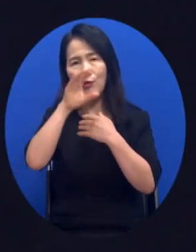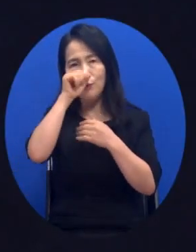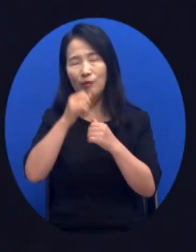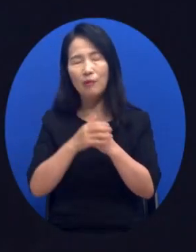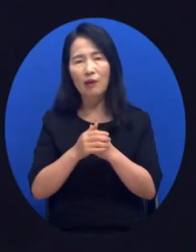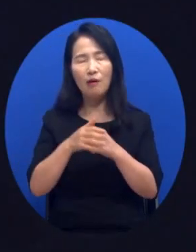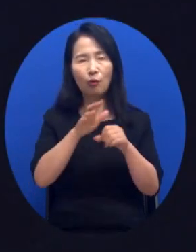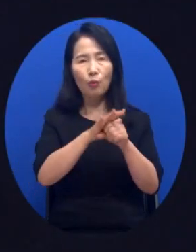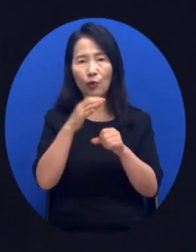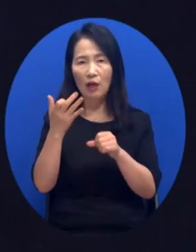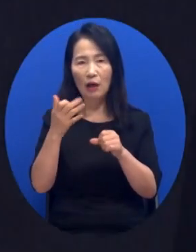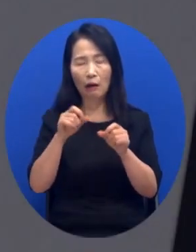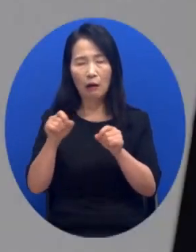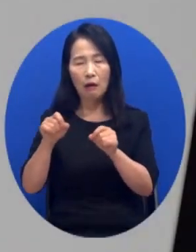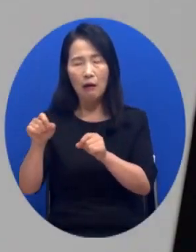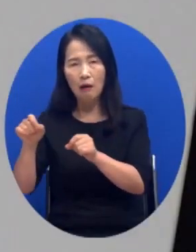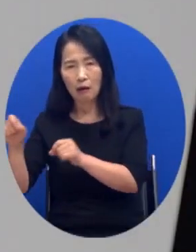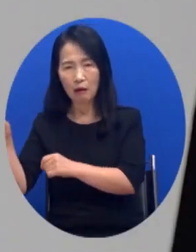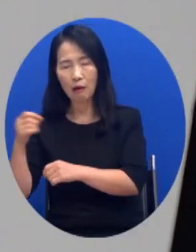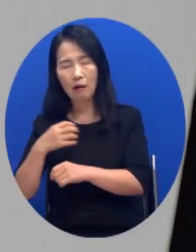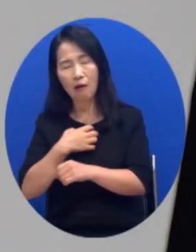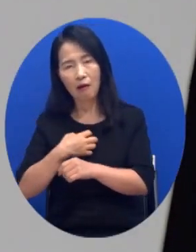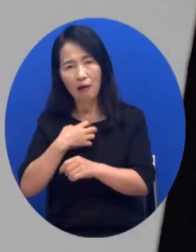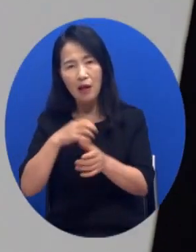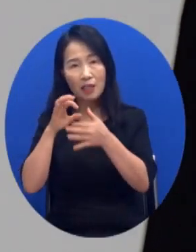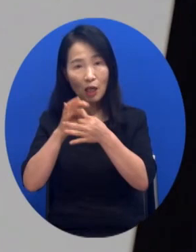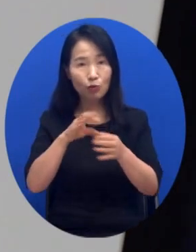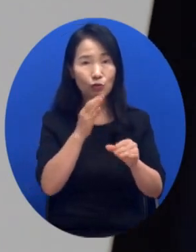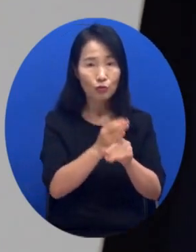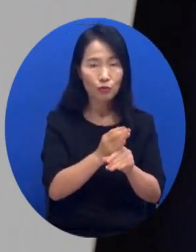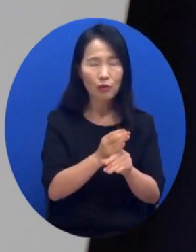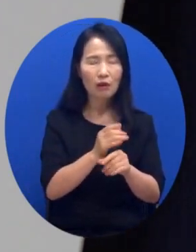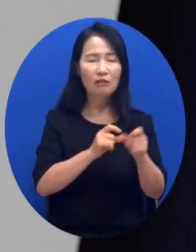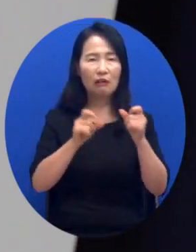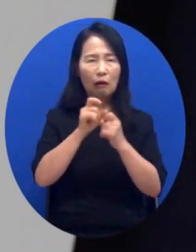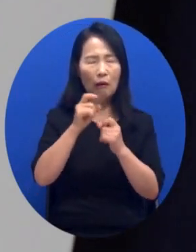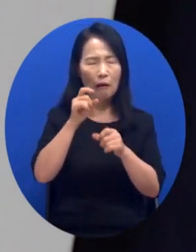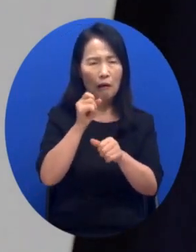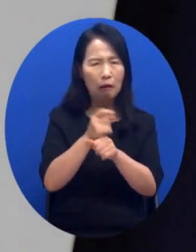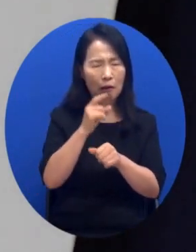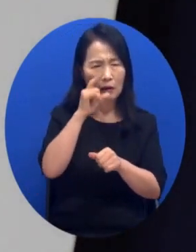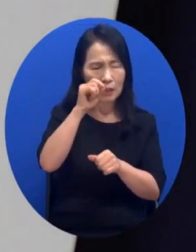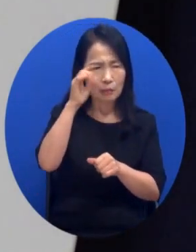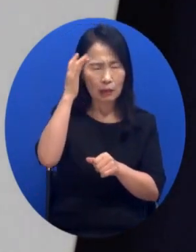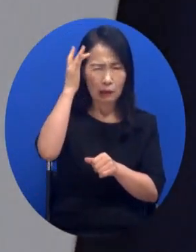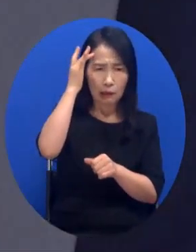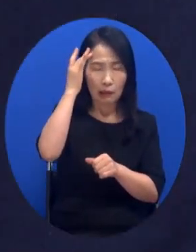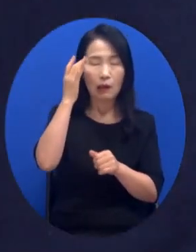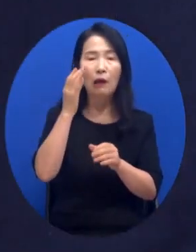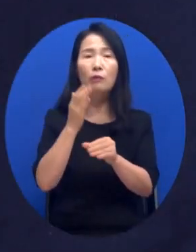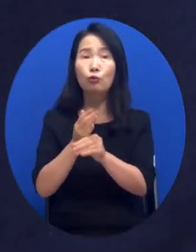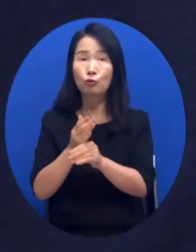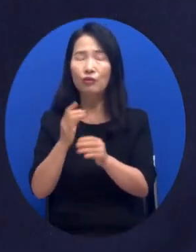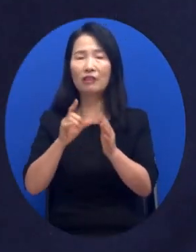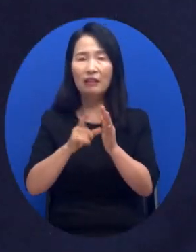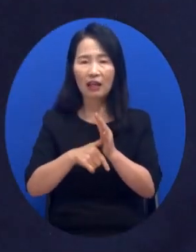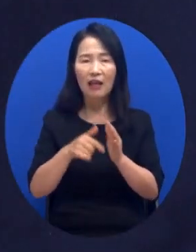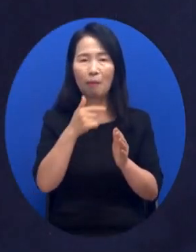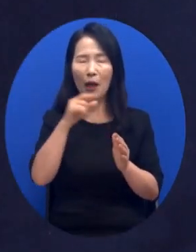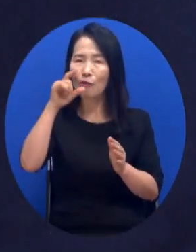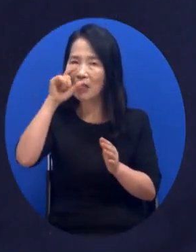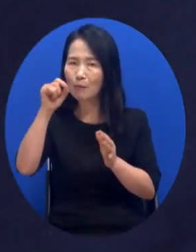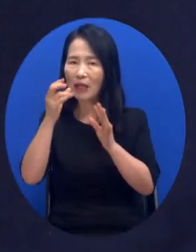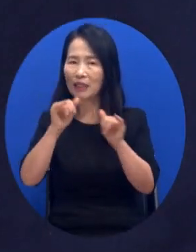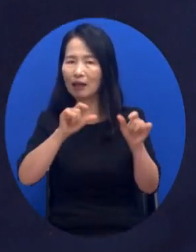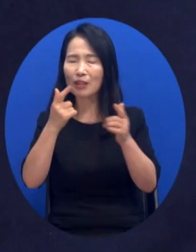장기화로 코로나 블루를 앓고 있는 시대, 더욱 예민해지기 쉬운 때 도움이 될 수 있는 책, 매우 예민한 사람들을 위한